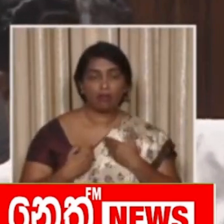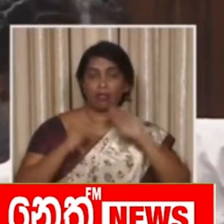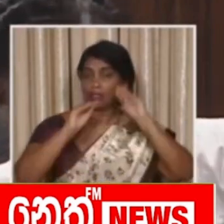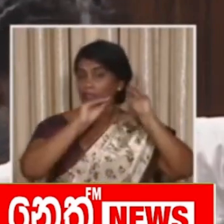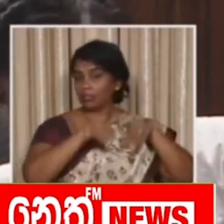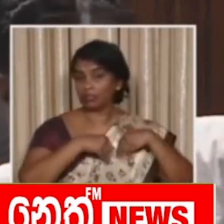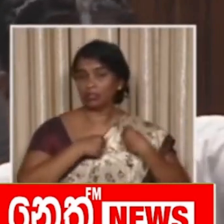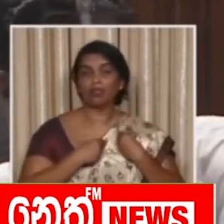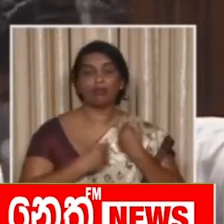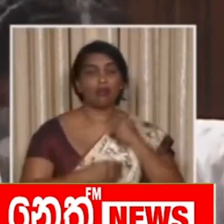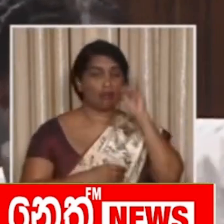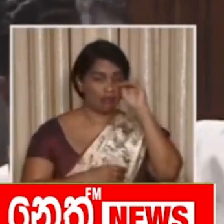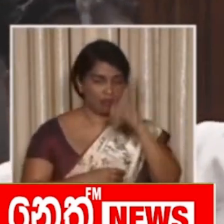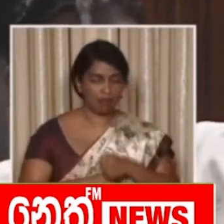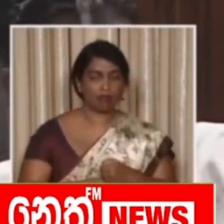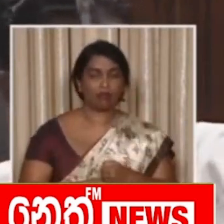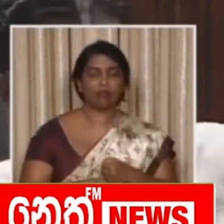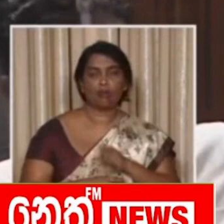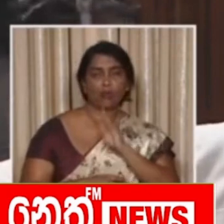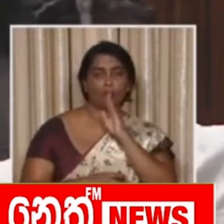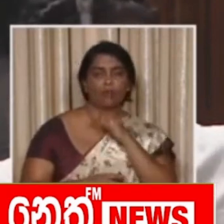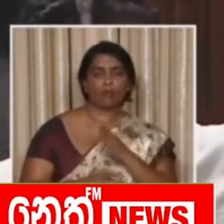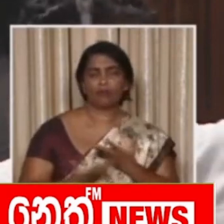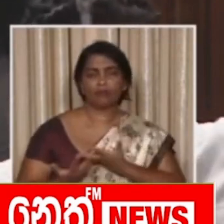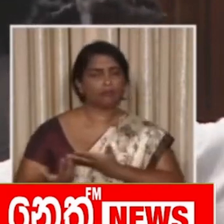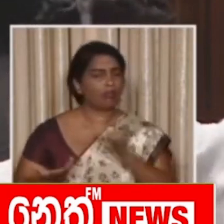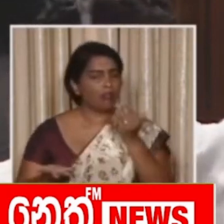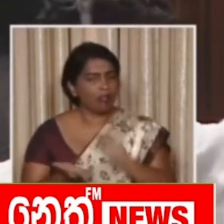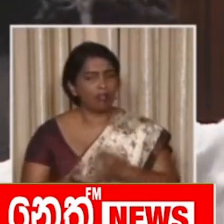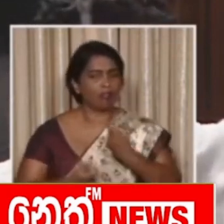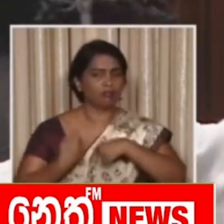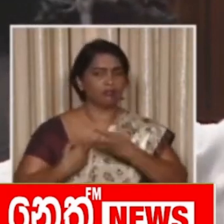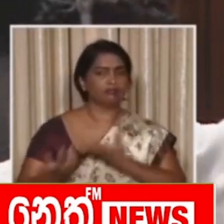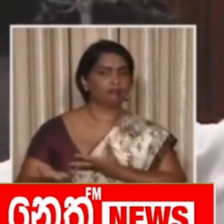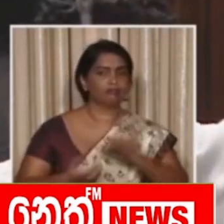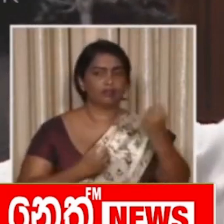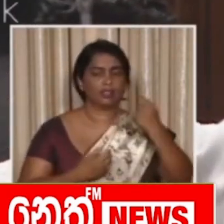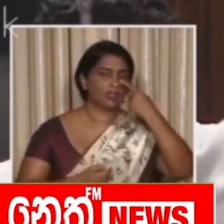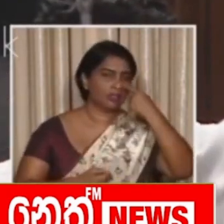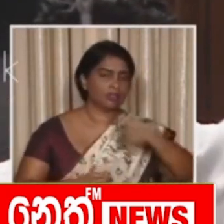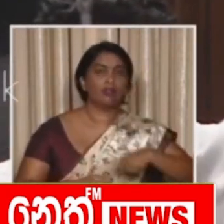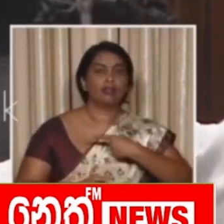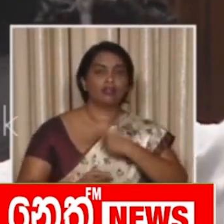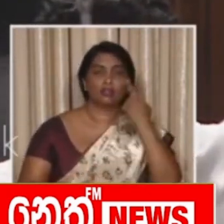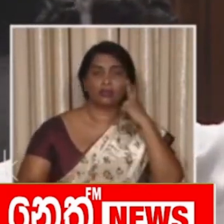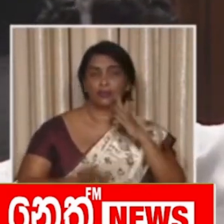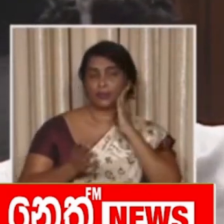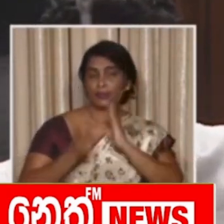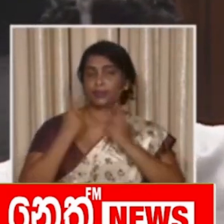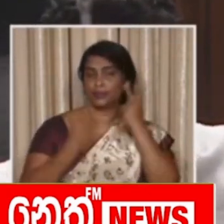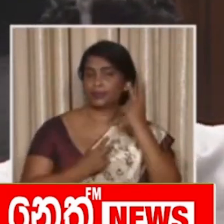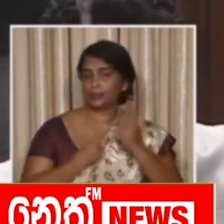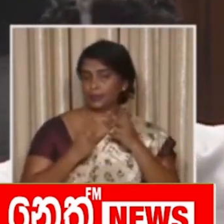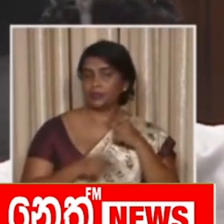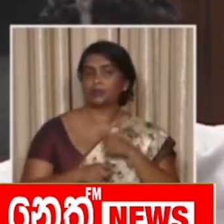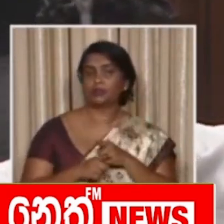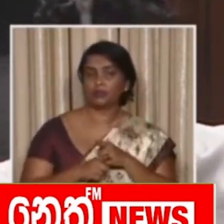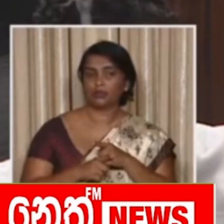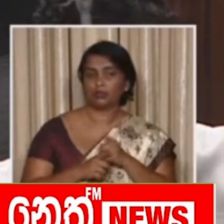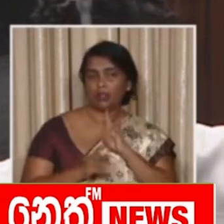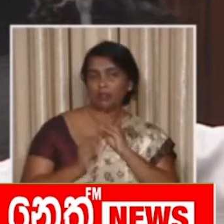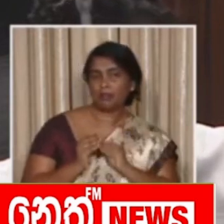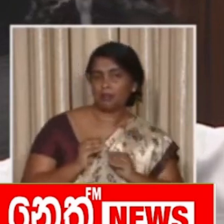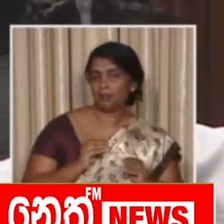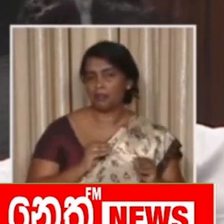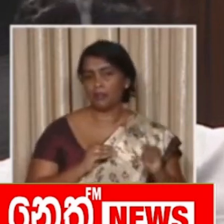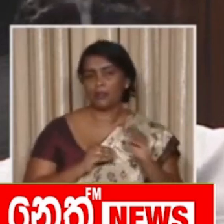කරපු මුතුරාජා ඇතා එක පැත්තකින් මේ ගෙන යාම හරහා තායිලන්තයේ අපේ රටේ සංචාර කර්මාන්තය මේ හරහා